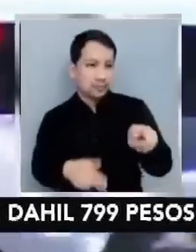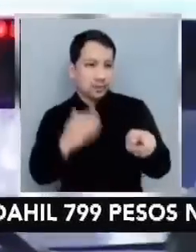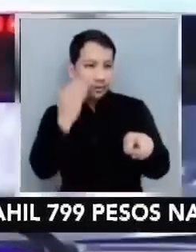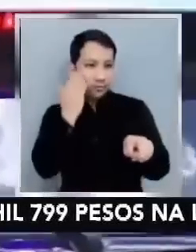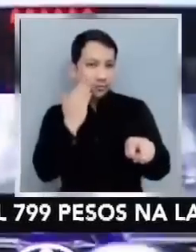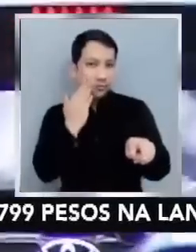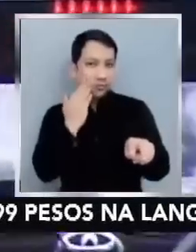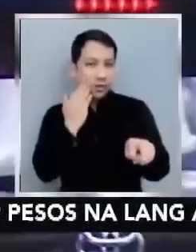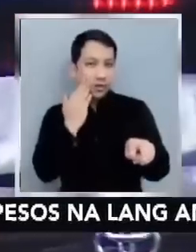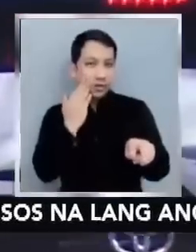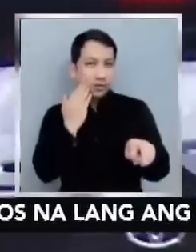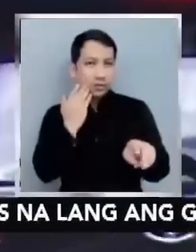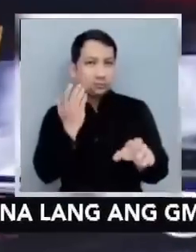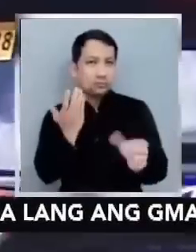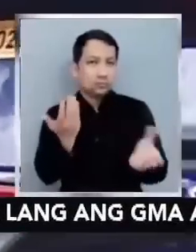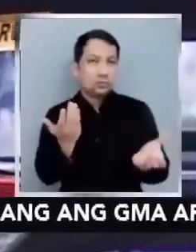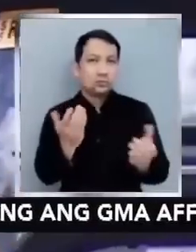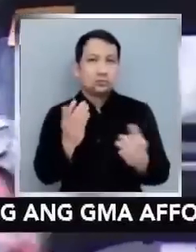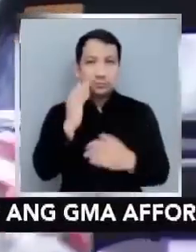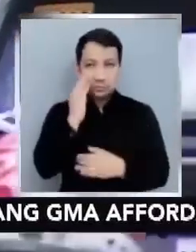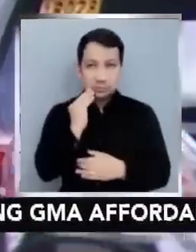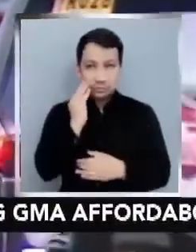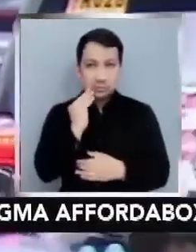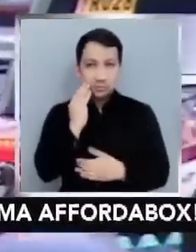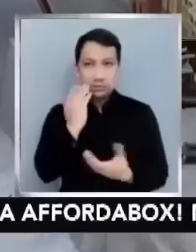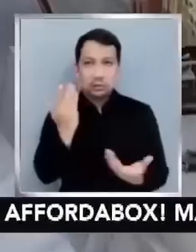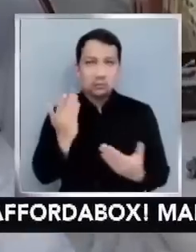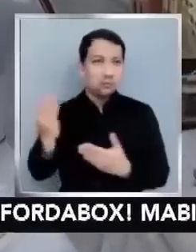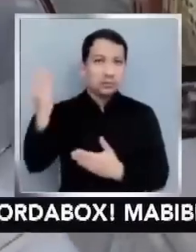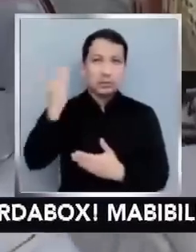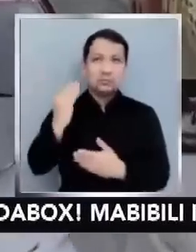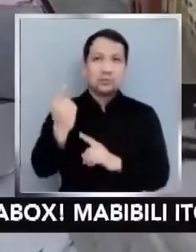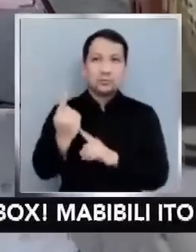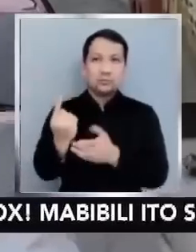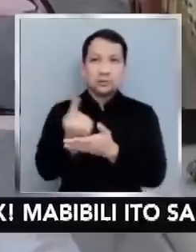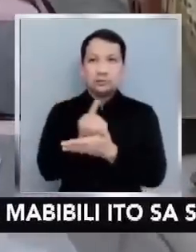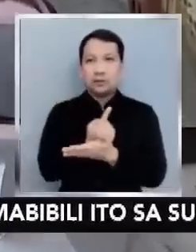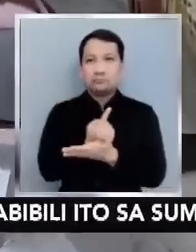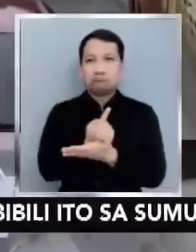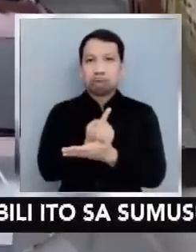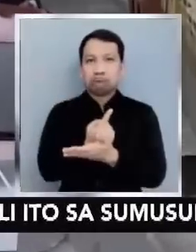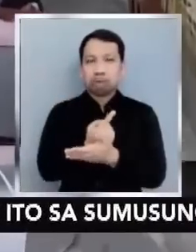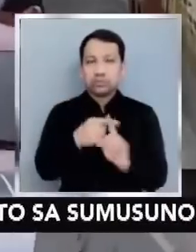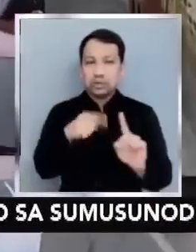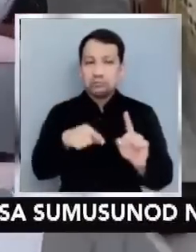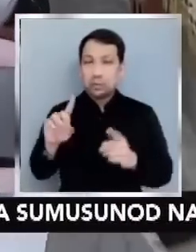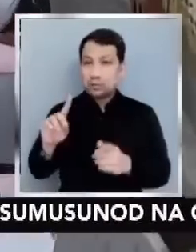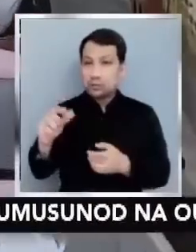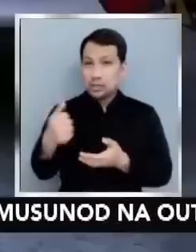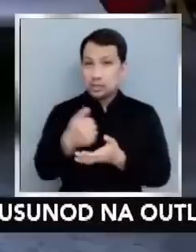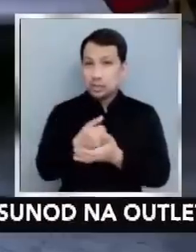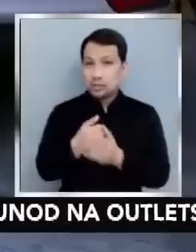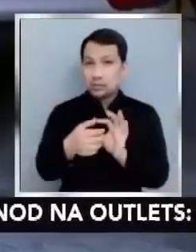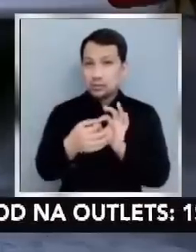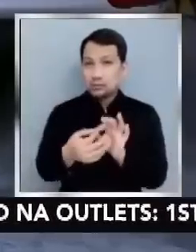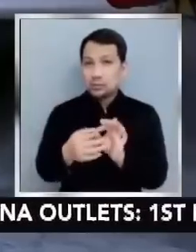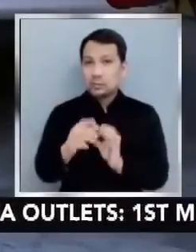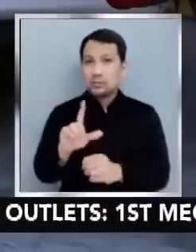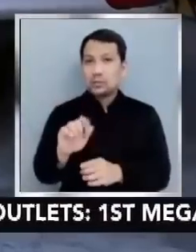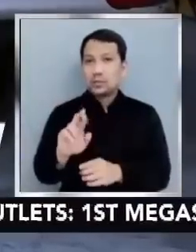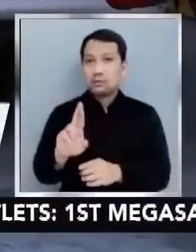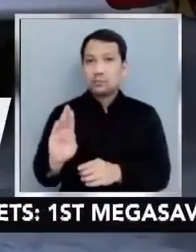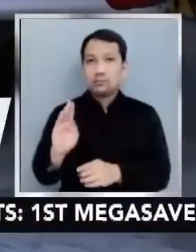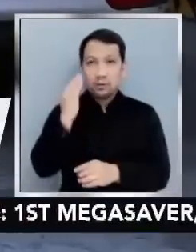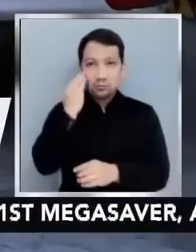sa mga experiences natin for the past month. At doon po sa mga data na gathered po ng LTFRB. Ang kakulangan ng